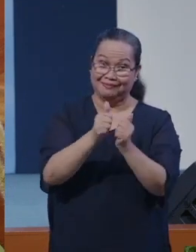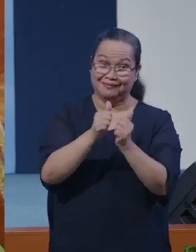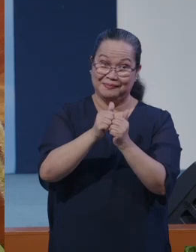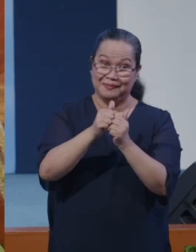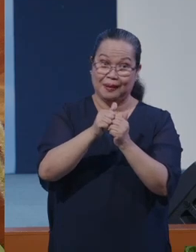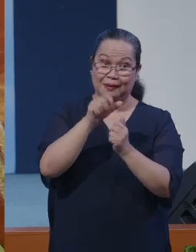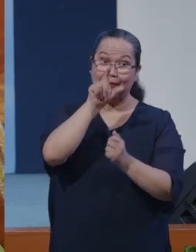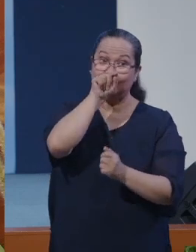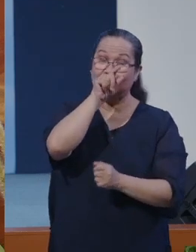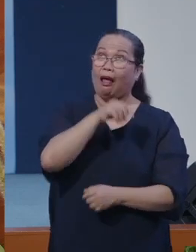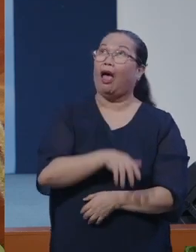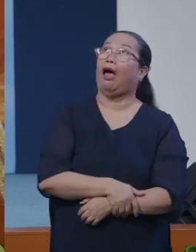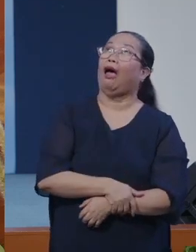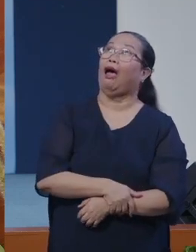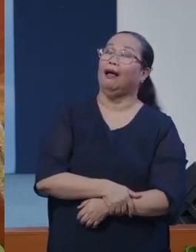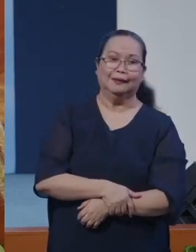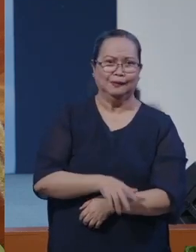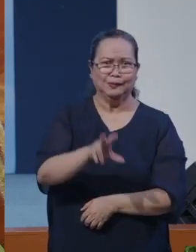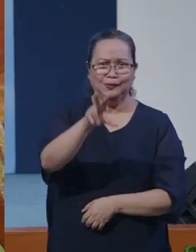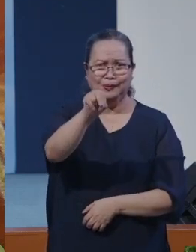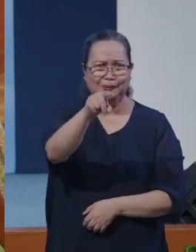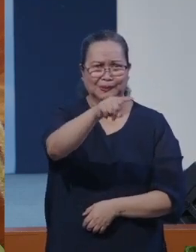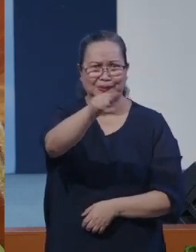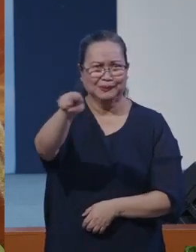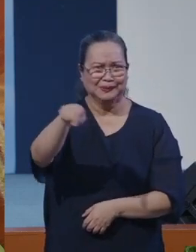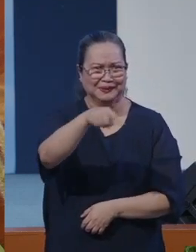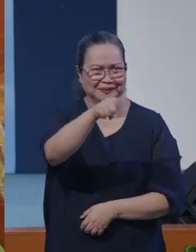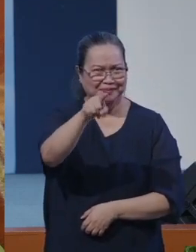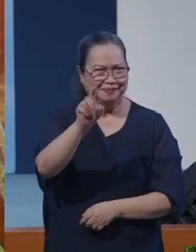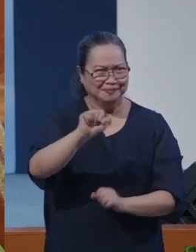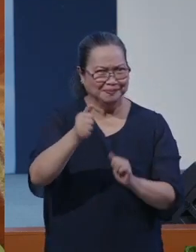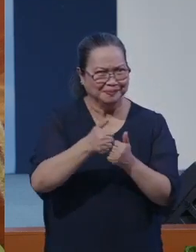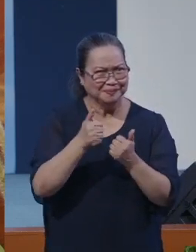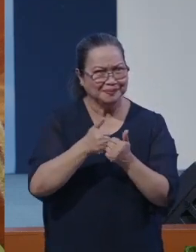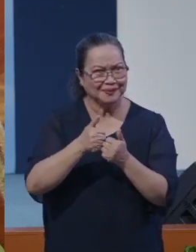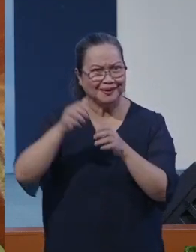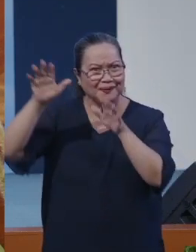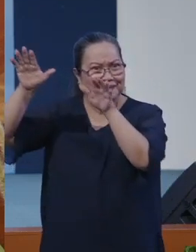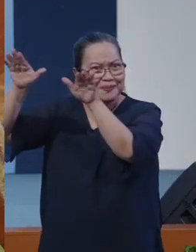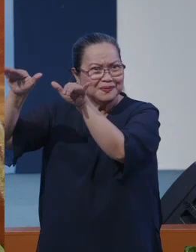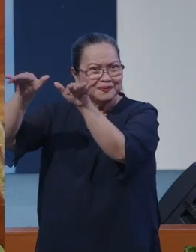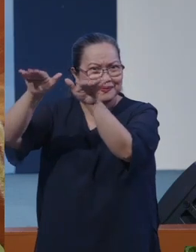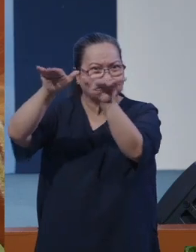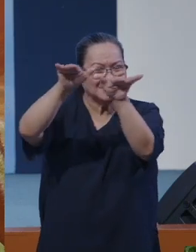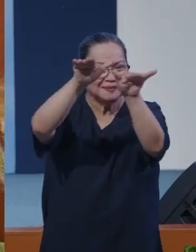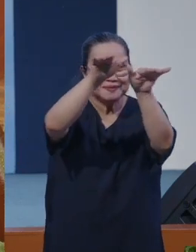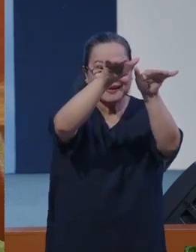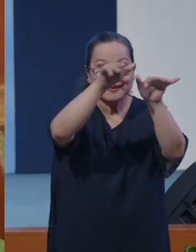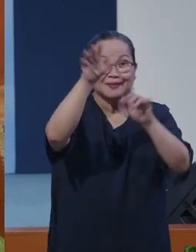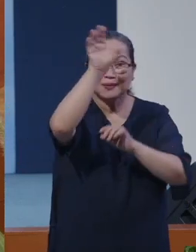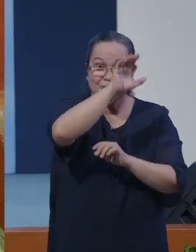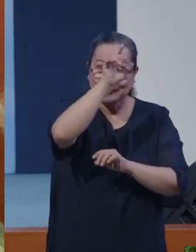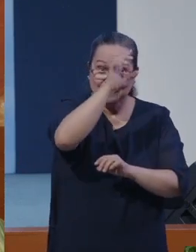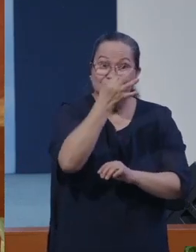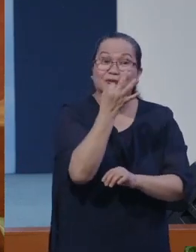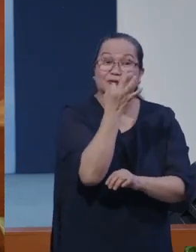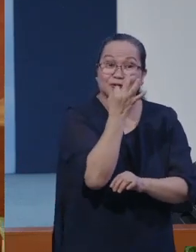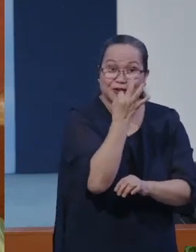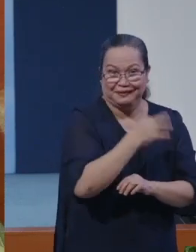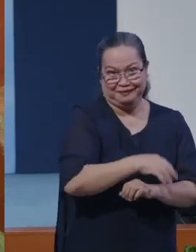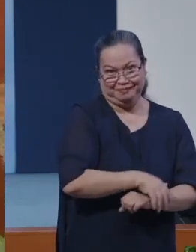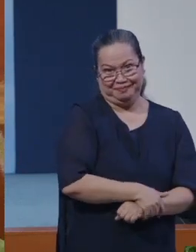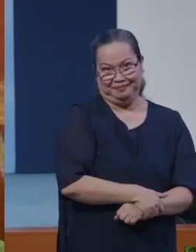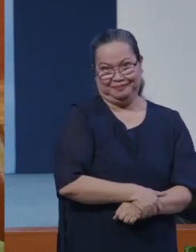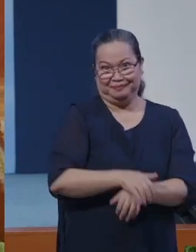lang. Hindi ba? Hindi eh. Bakit ba sila nagmamigrate? Naghahanap sila ng pagkain.